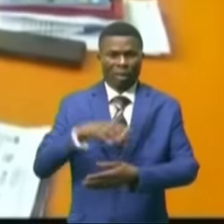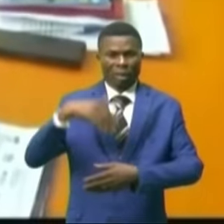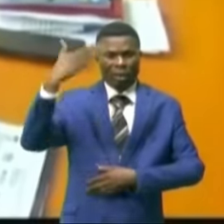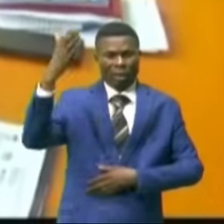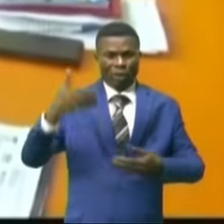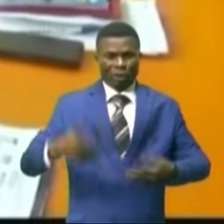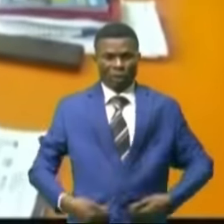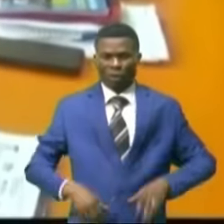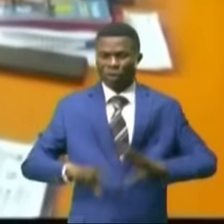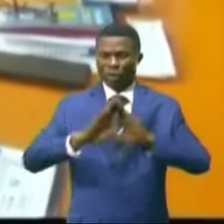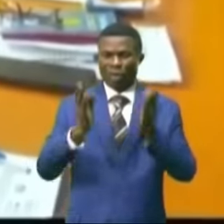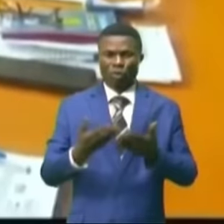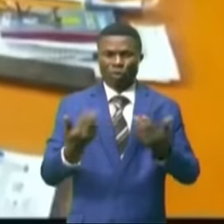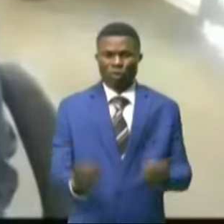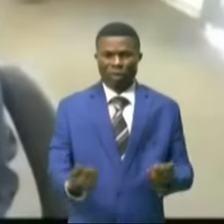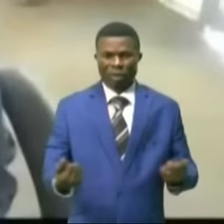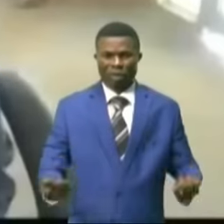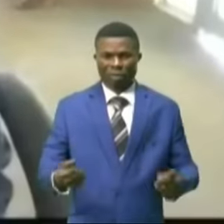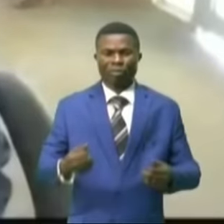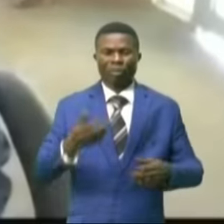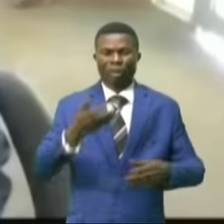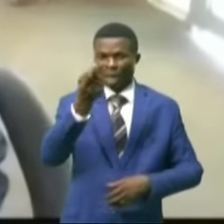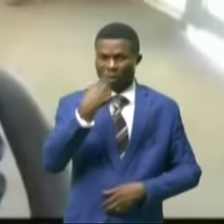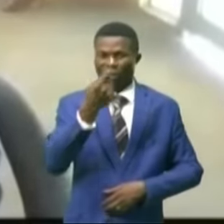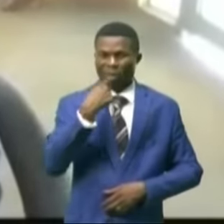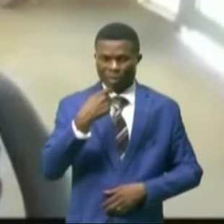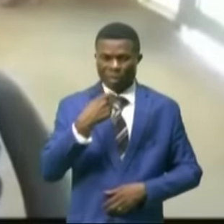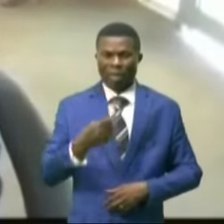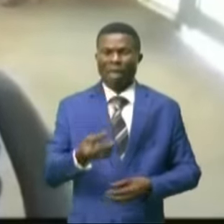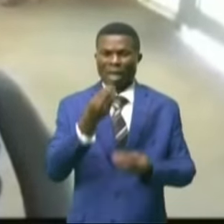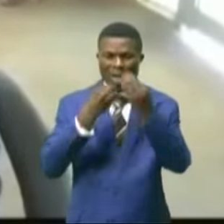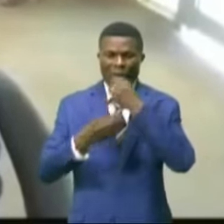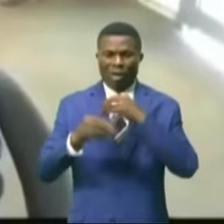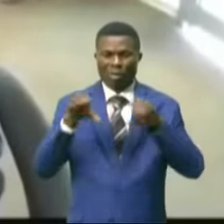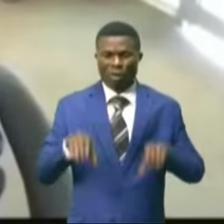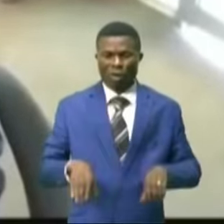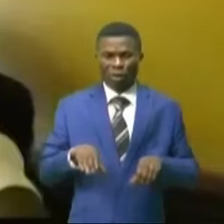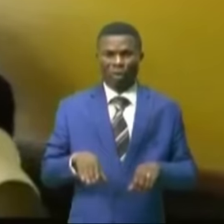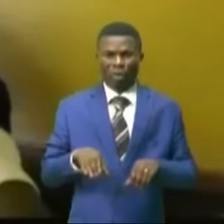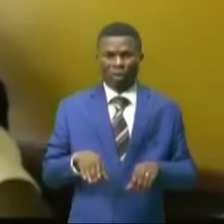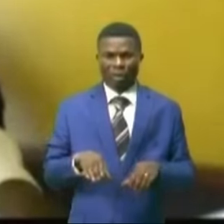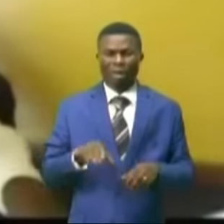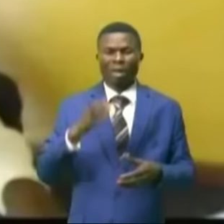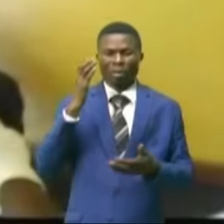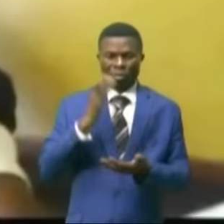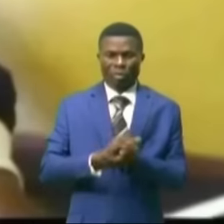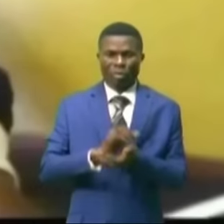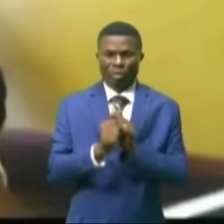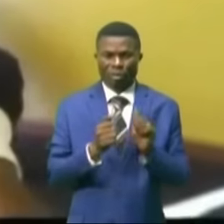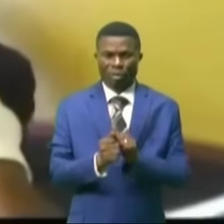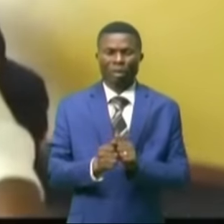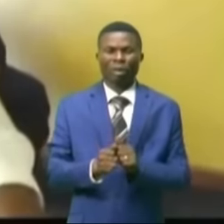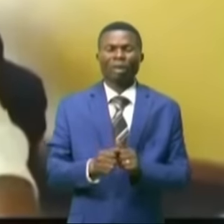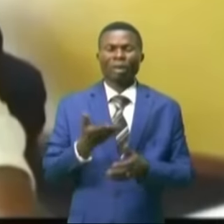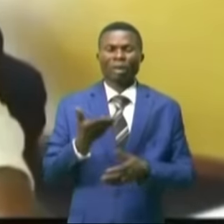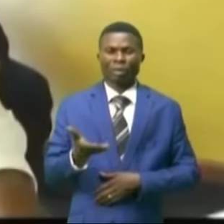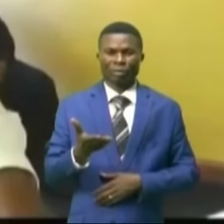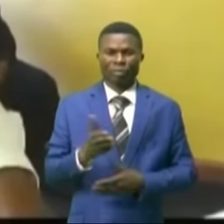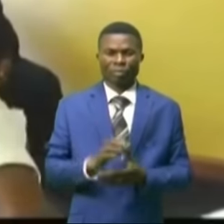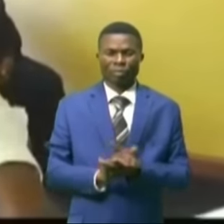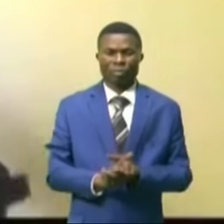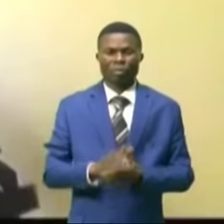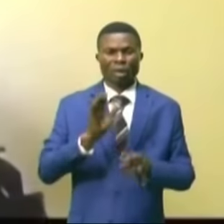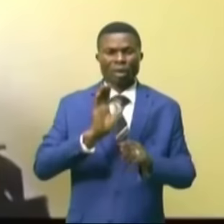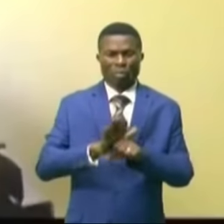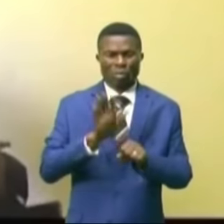jeunes, adolescents, les soins de santé primaire et la nutrition RDC, COSE, SRMNEA, NUT en sigle. Diverses